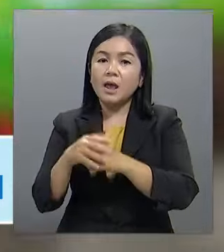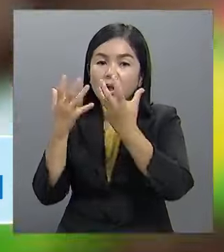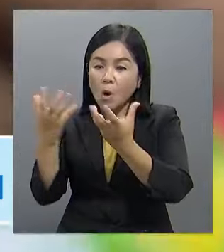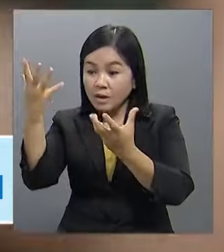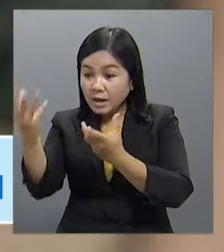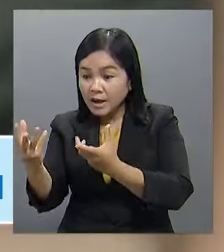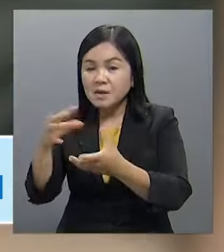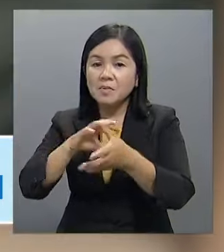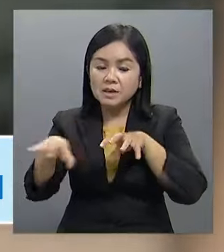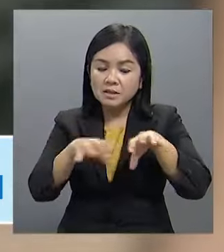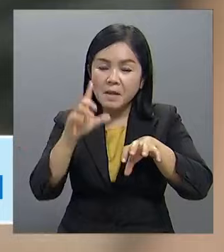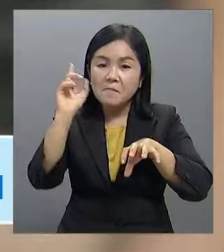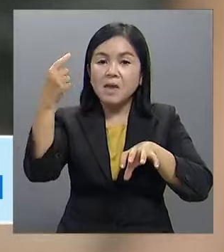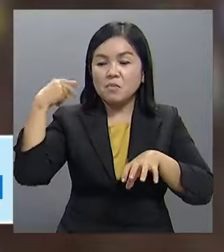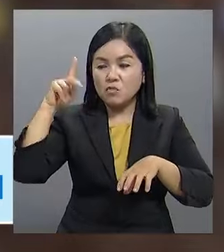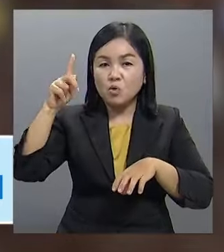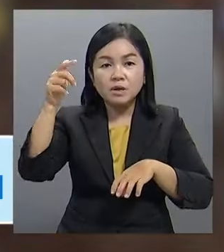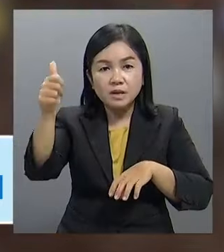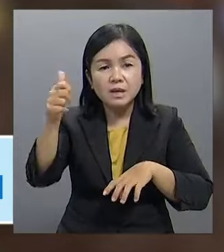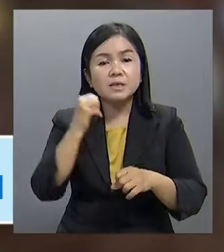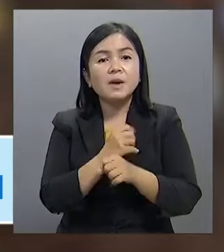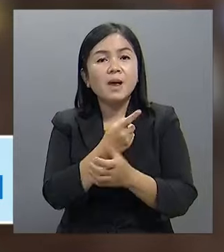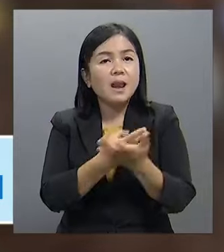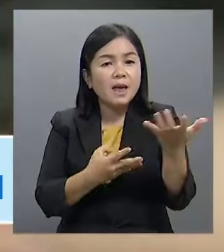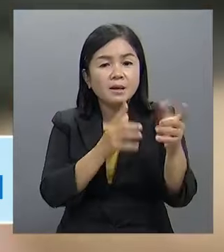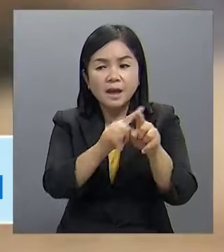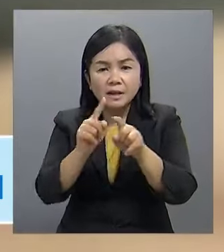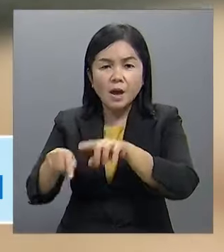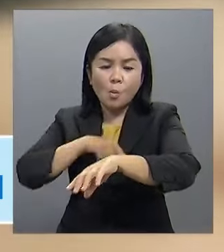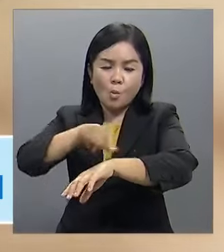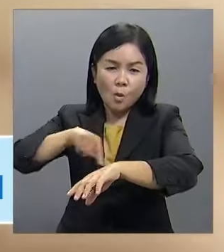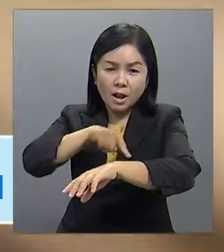ที่สุดค่ะโดยชิ้นงานในแต่ละชิ้นใช้เวลาในการทำ